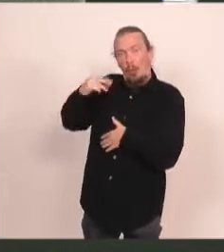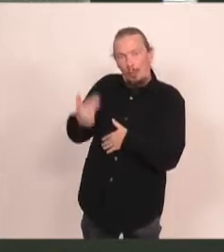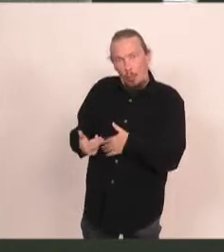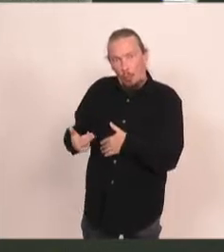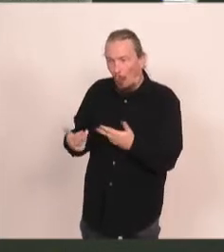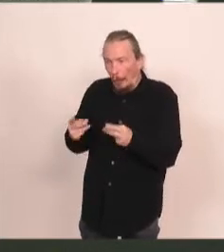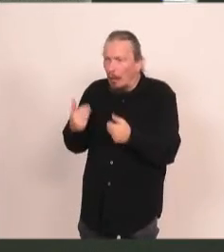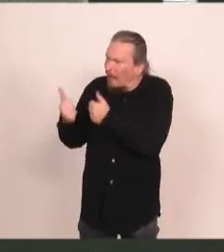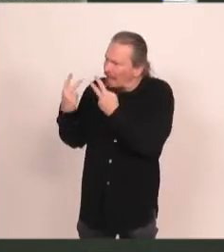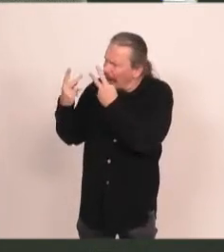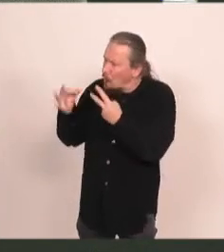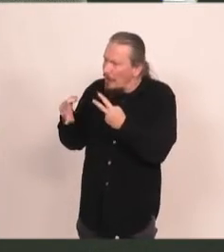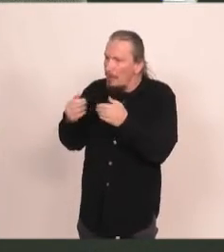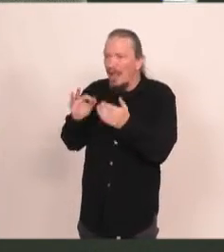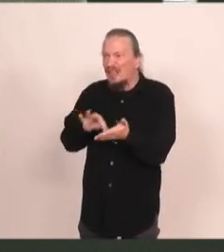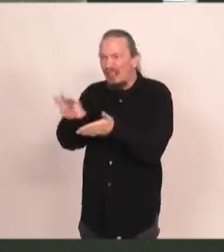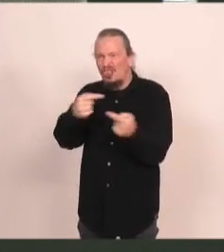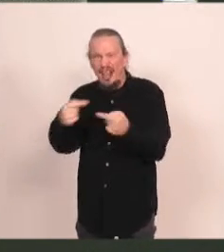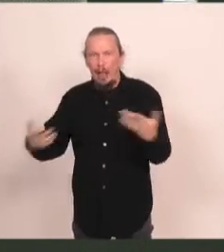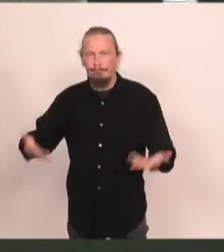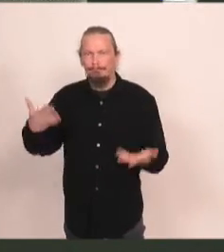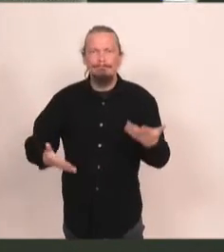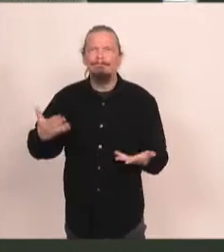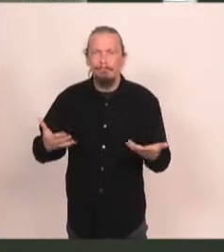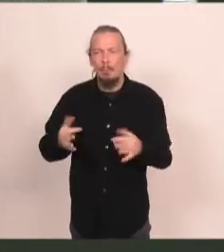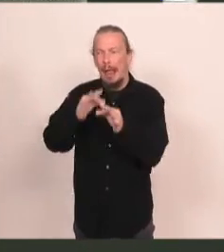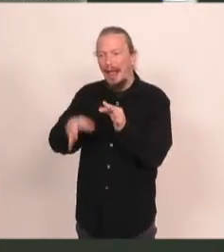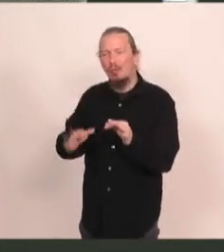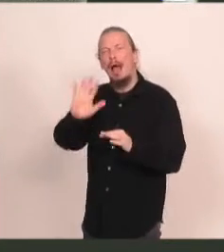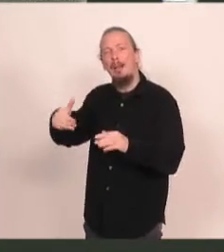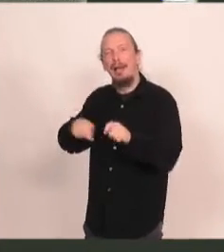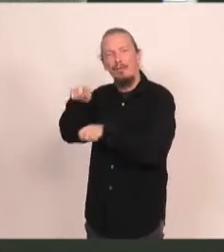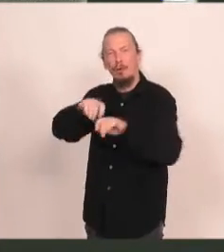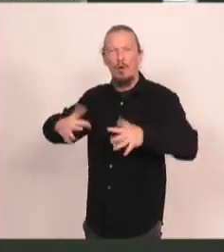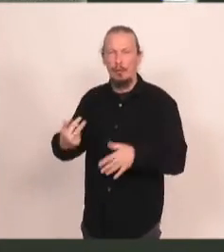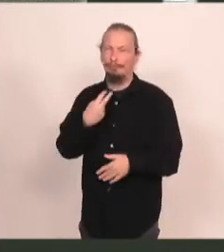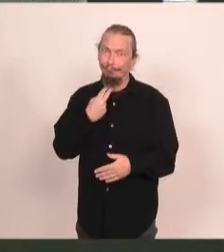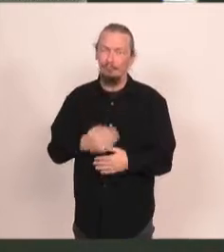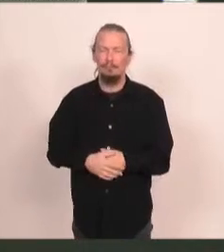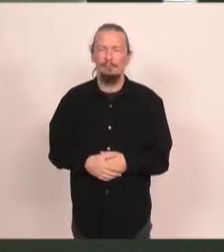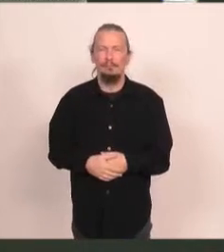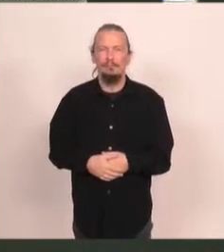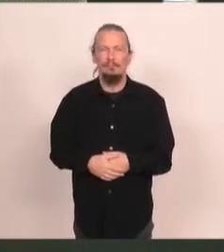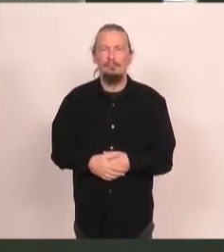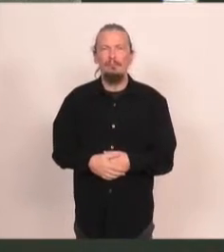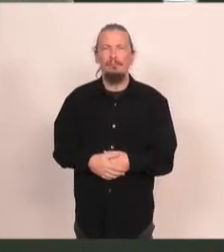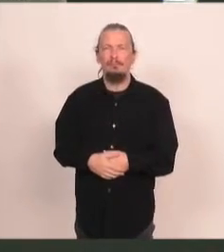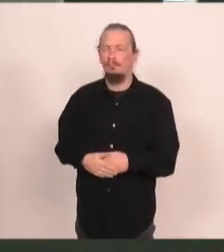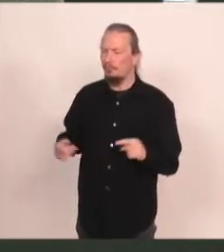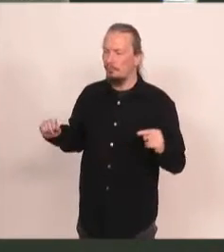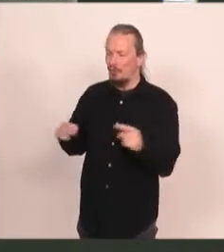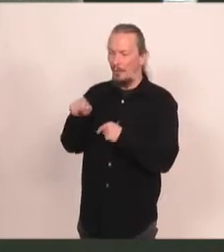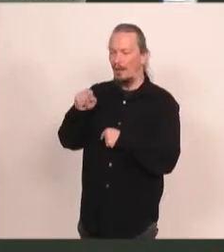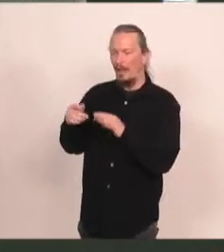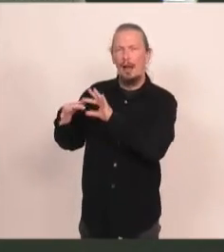ne garantissent pas pour autant une stratégie et donc l'atteinte de résultats identifiés. Ce schéma, il est évidemment adossé